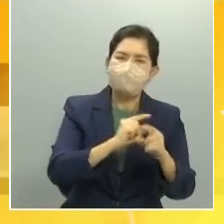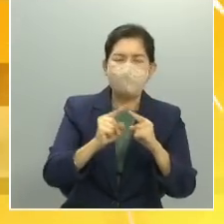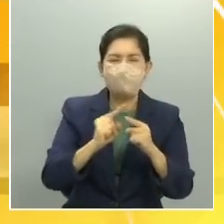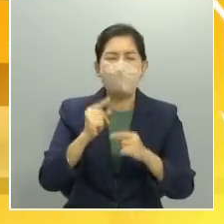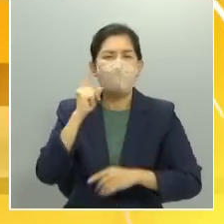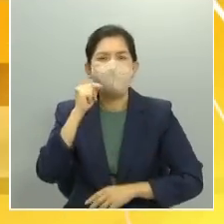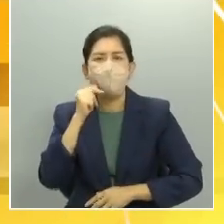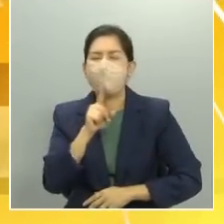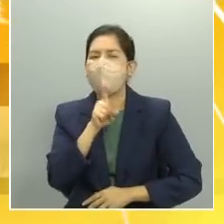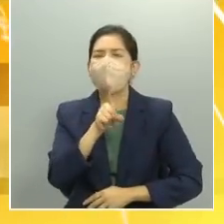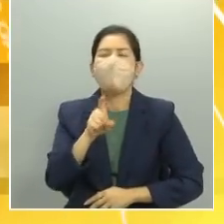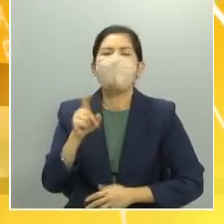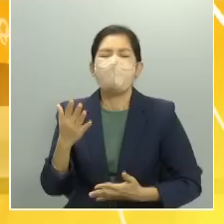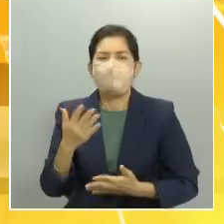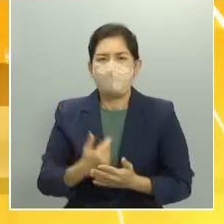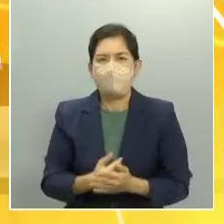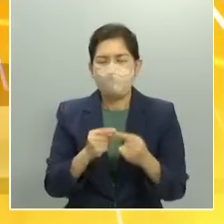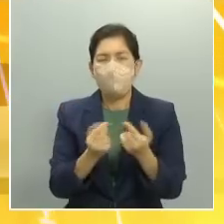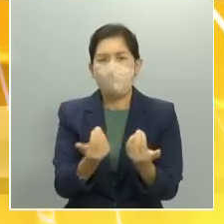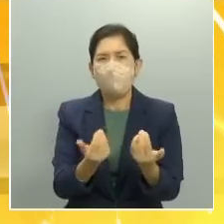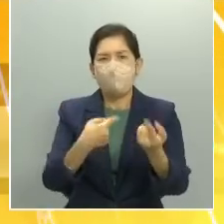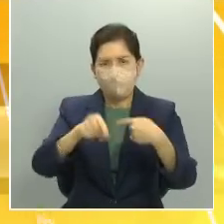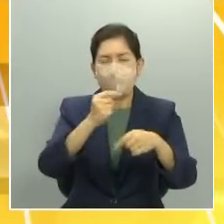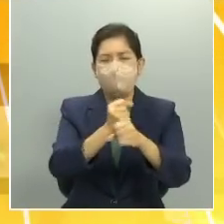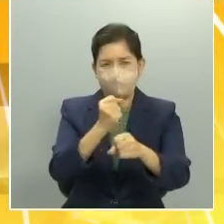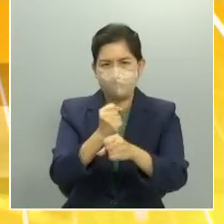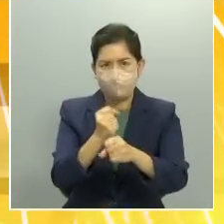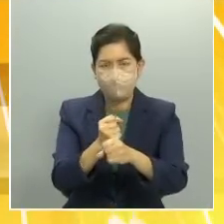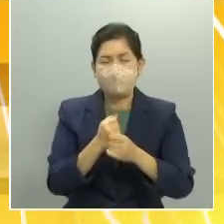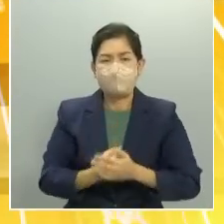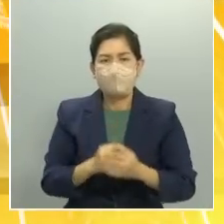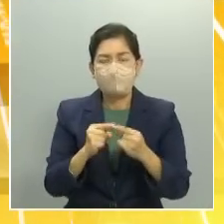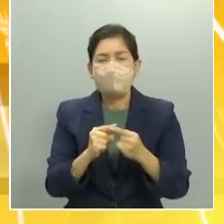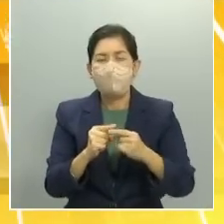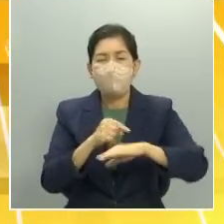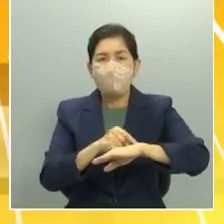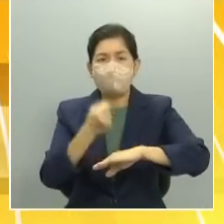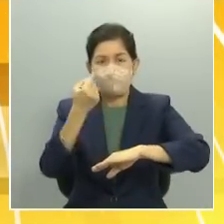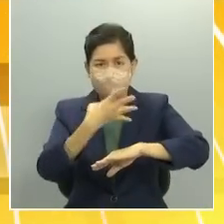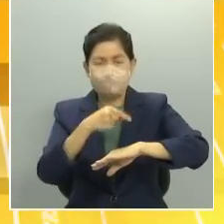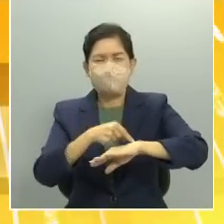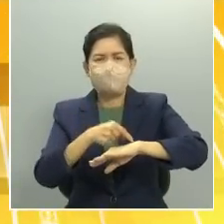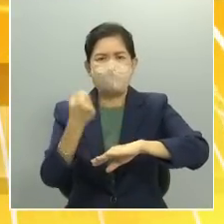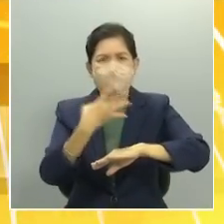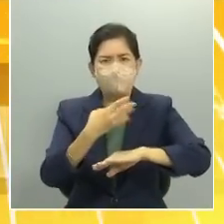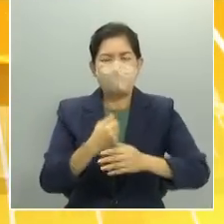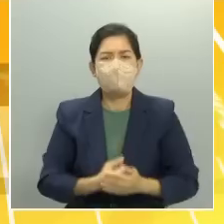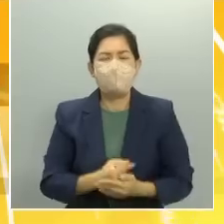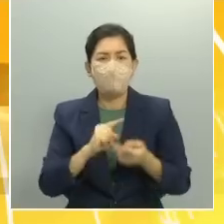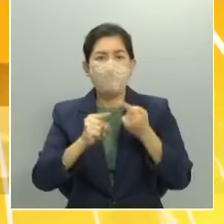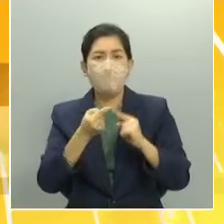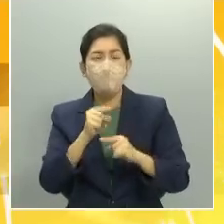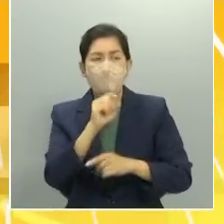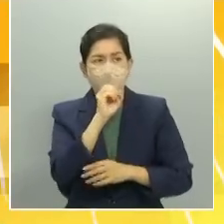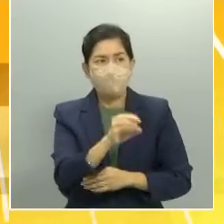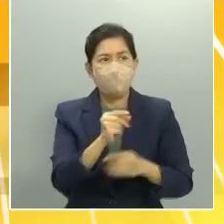ายที่ค่ะ มาทราบข่าวอีกทีนึงตอน เคลื่อนตอนตีสี่ค่ะตีสี่เขาบอกว่าไฟไหม้ผับที่อิ่มร้อง